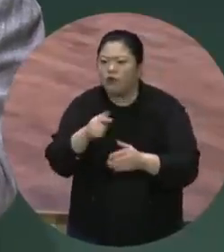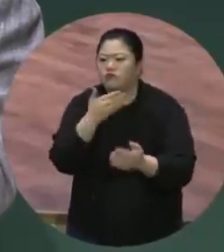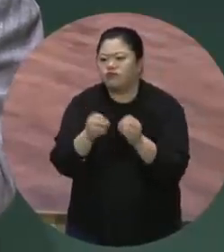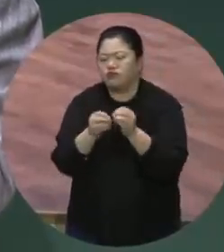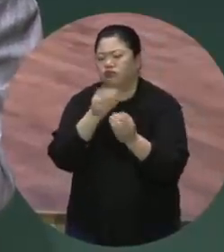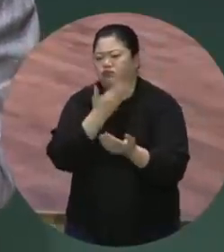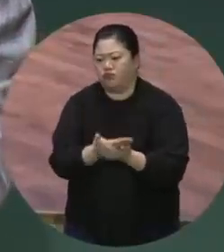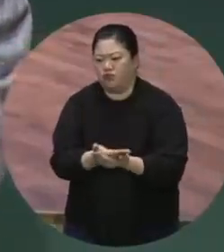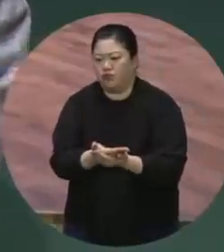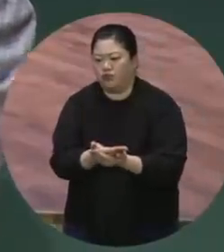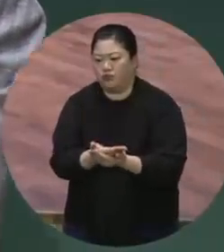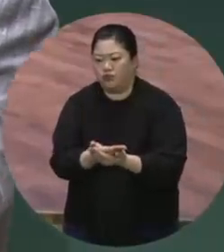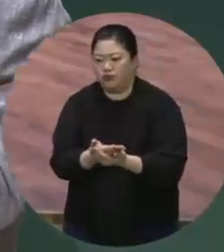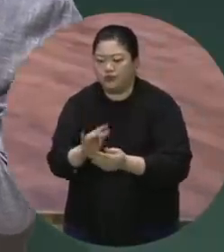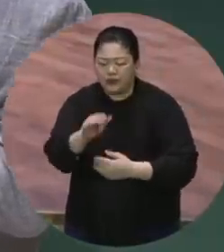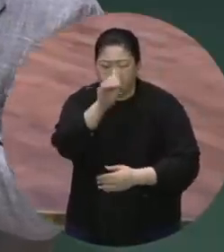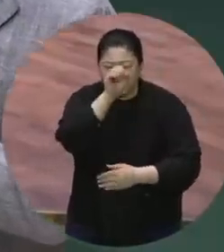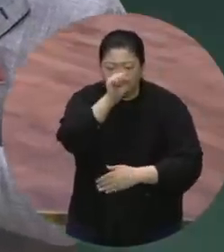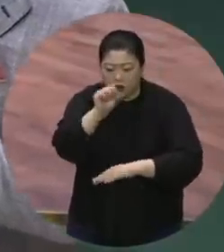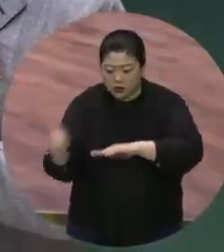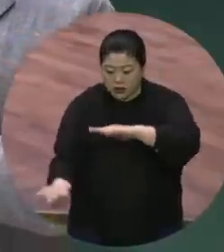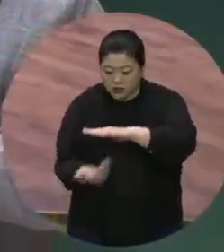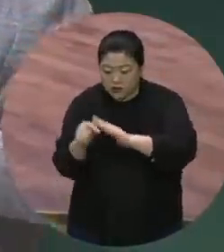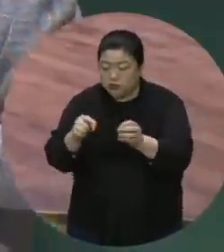다 들어있는 거예요. 선을 이루느니라.